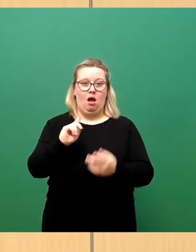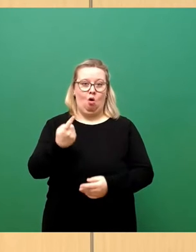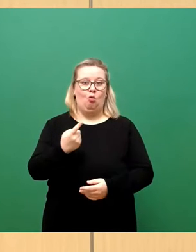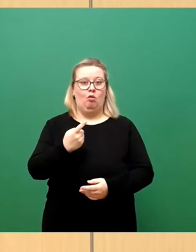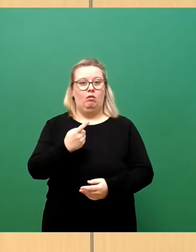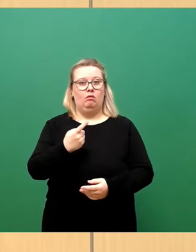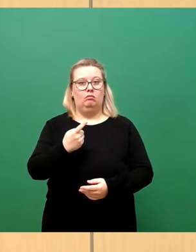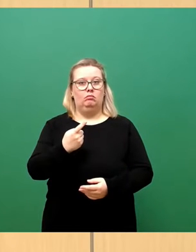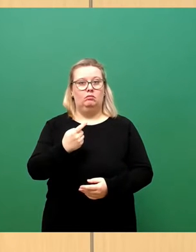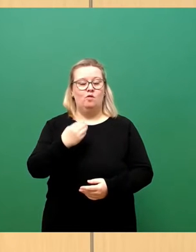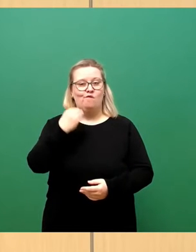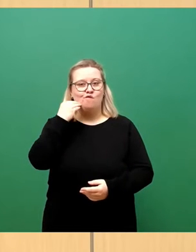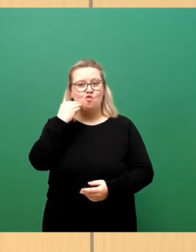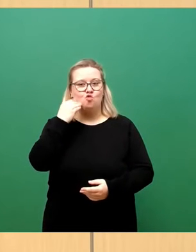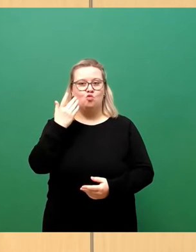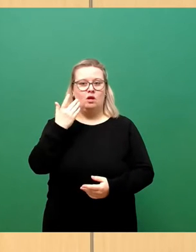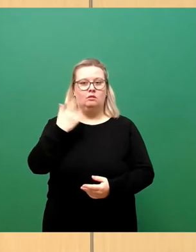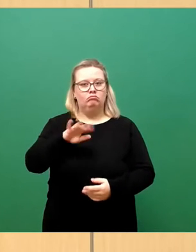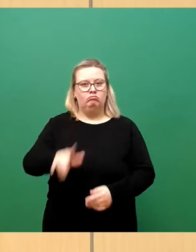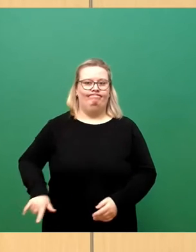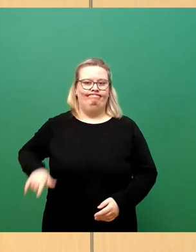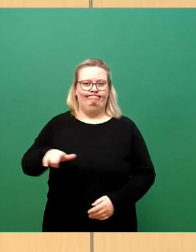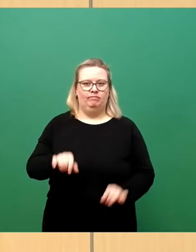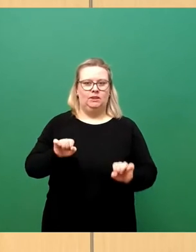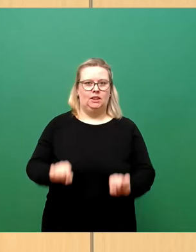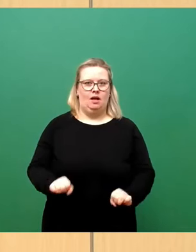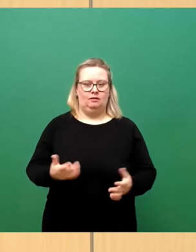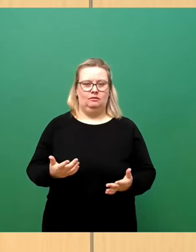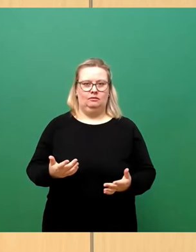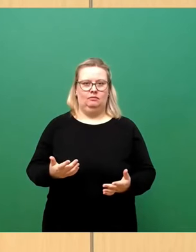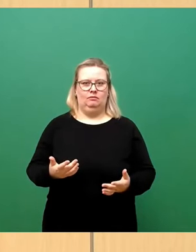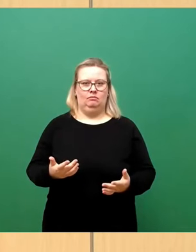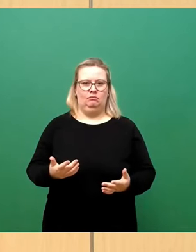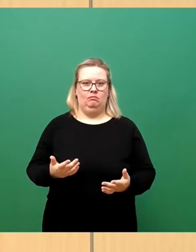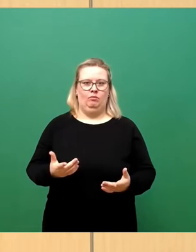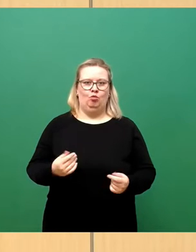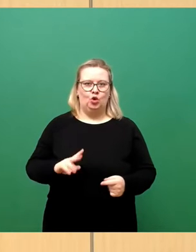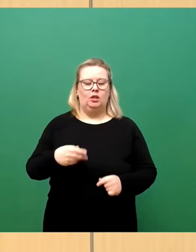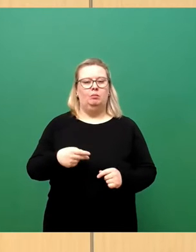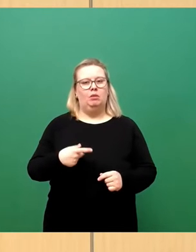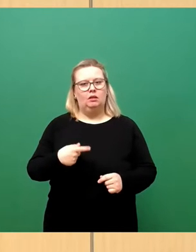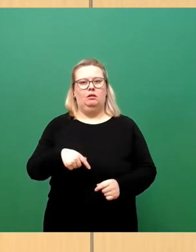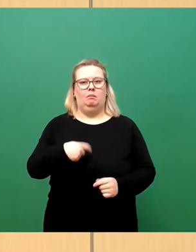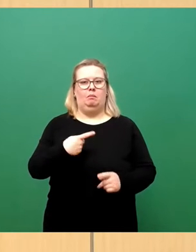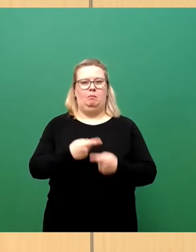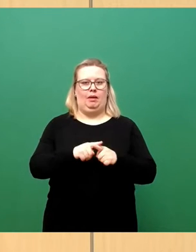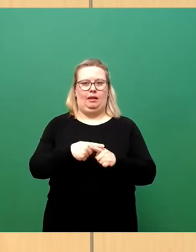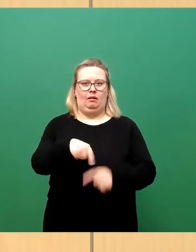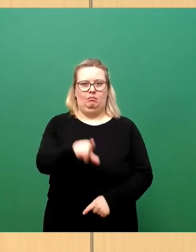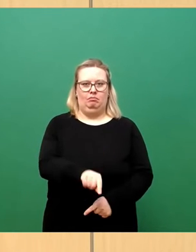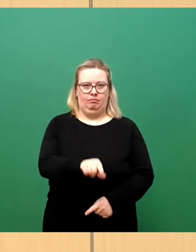viele im bezahlbaren Segment, also viele mit preiswerter Miete. Jetzt gab